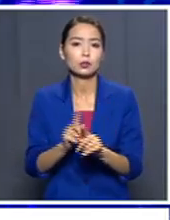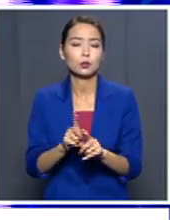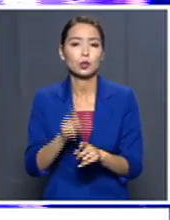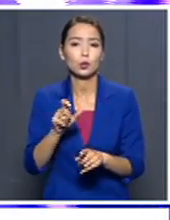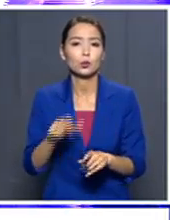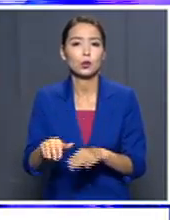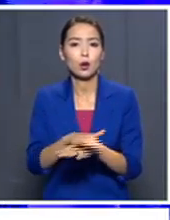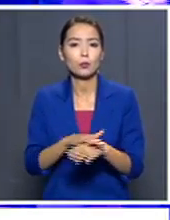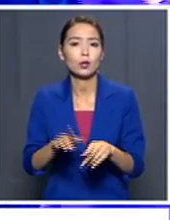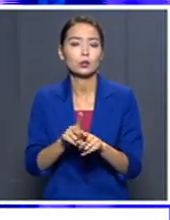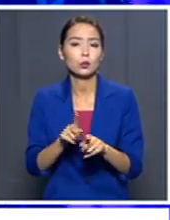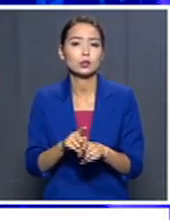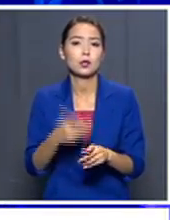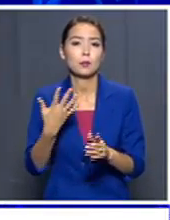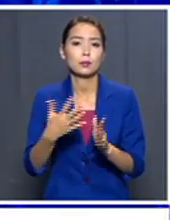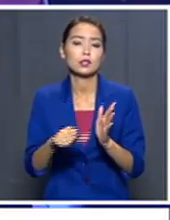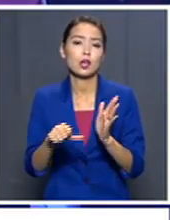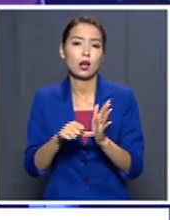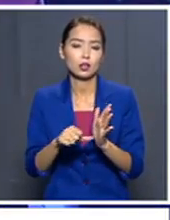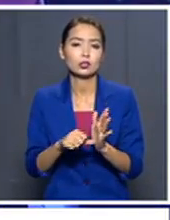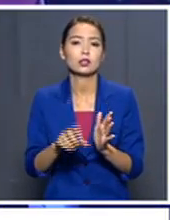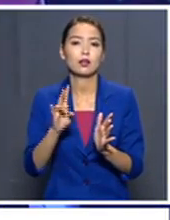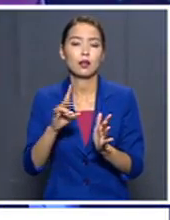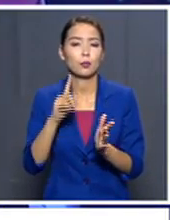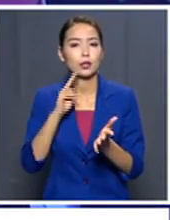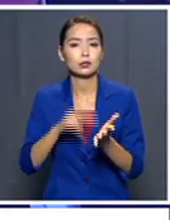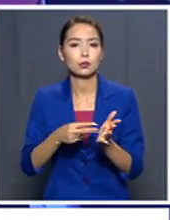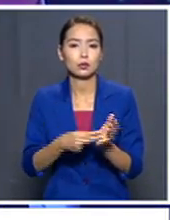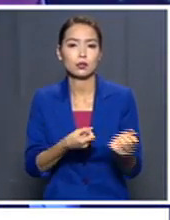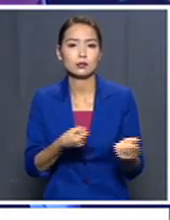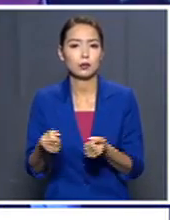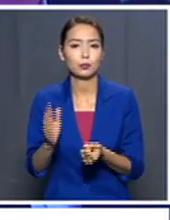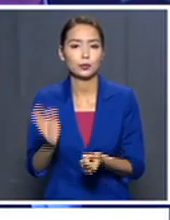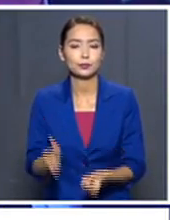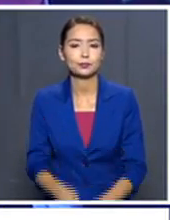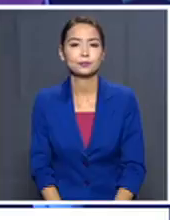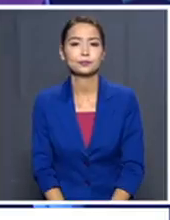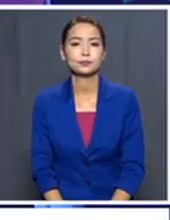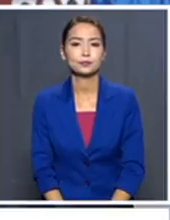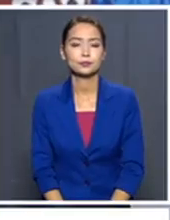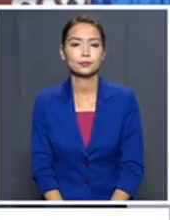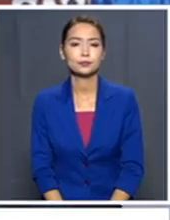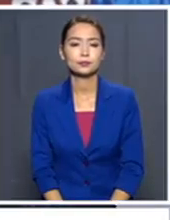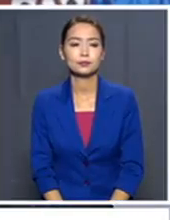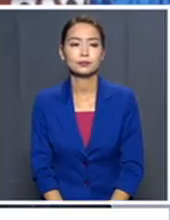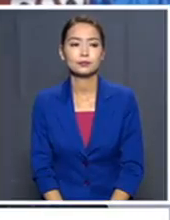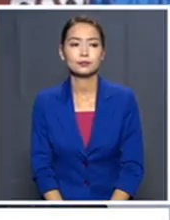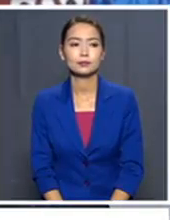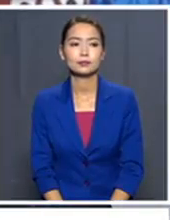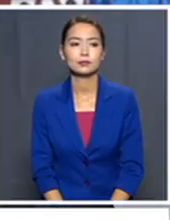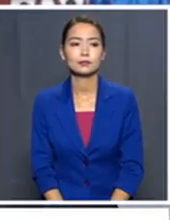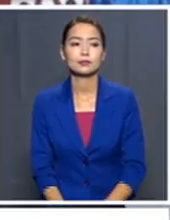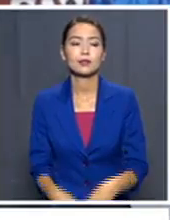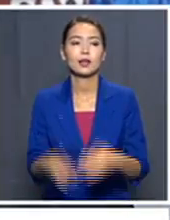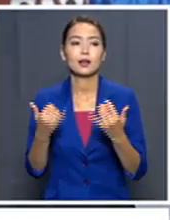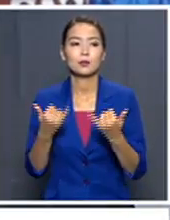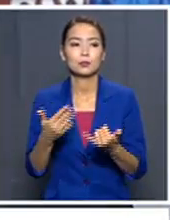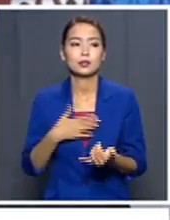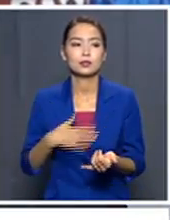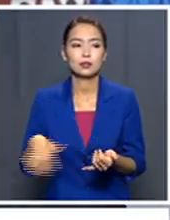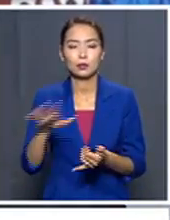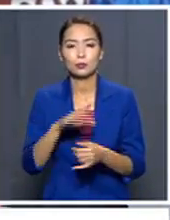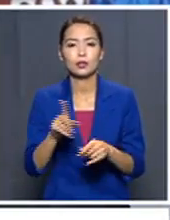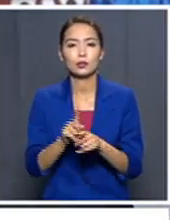қауымға арналған премьерасы 5-6 қарашаға жоспарланған. экспериментальды қойылым болғаннан кейін, бұл